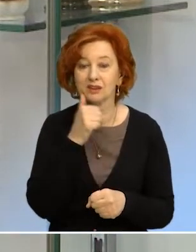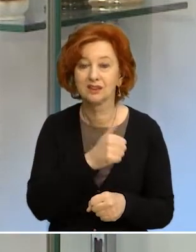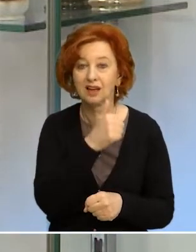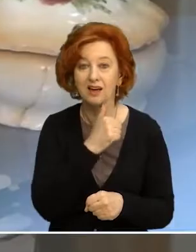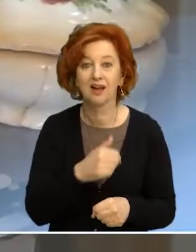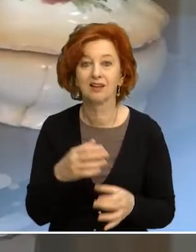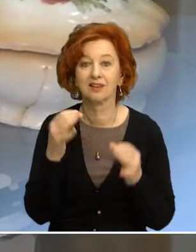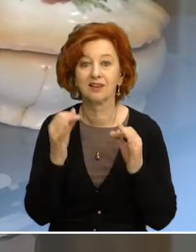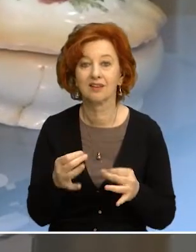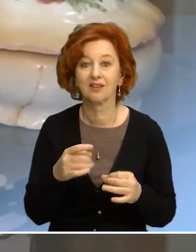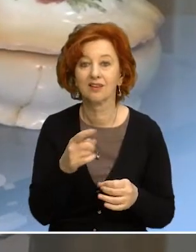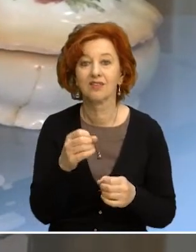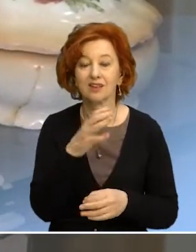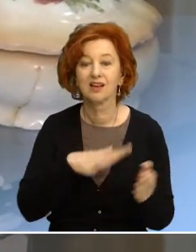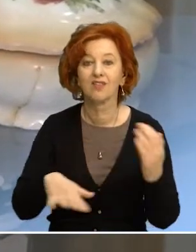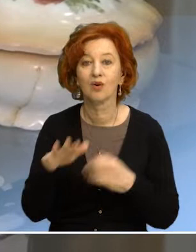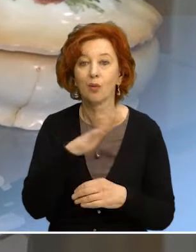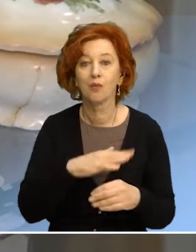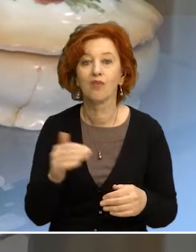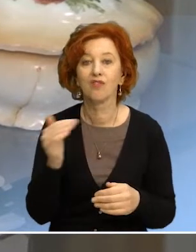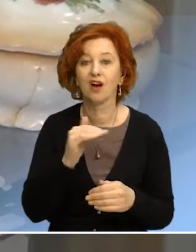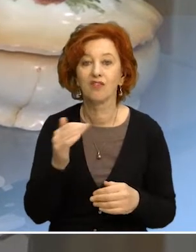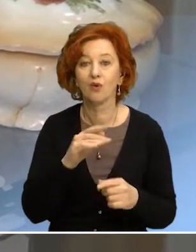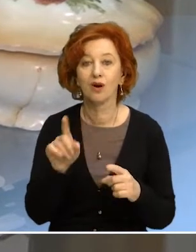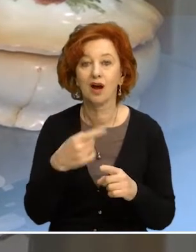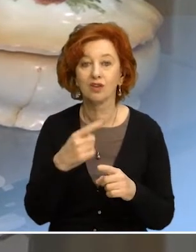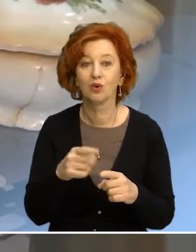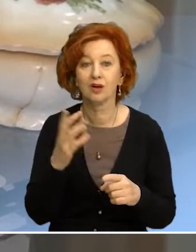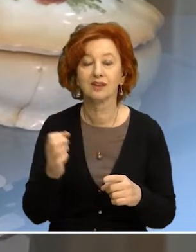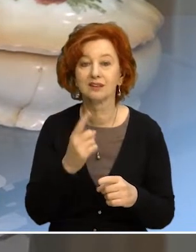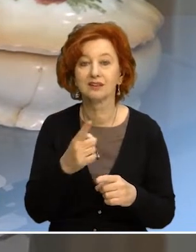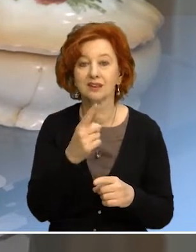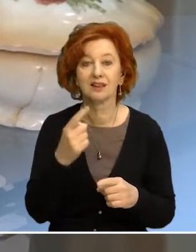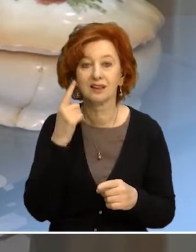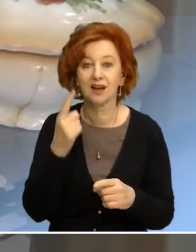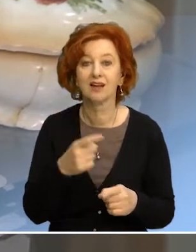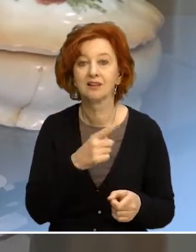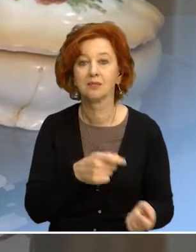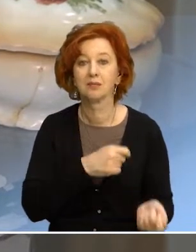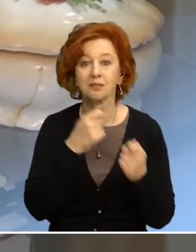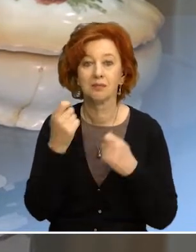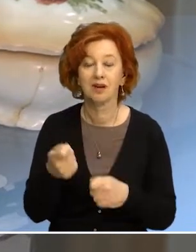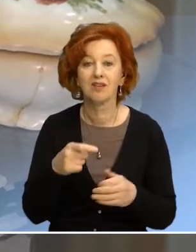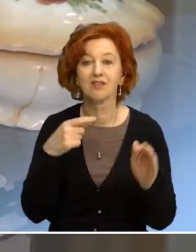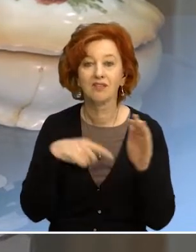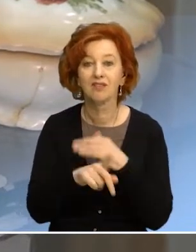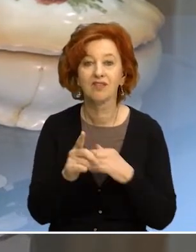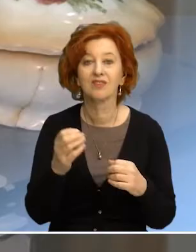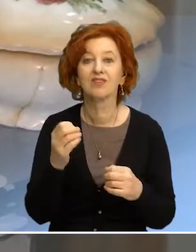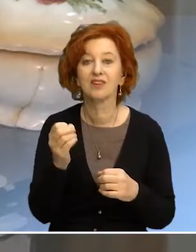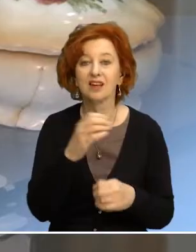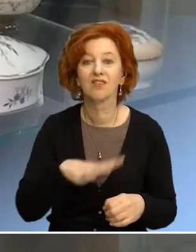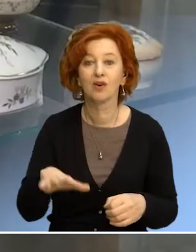секрете. И в Европу фарфор, который из Китая проник в Японию, а в